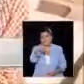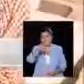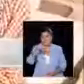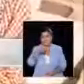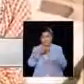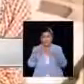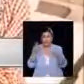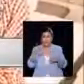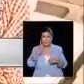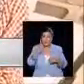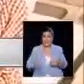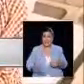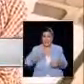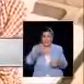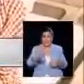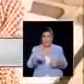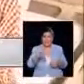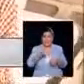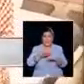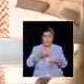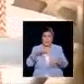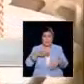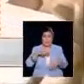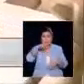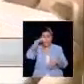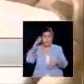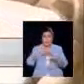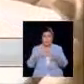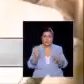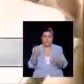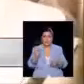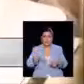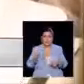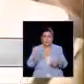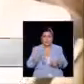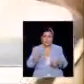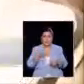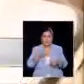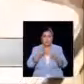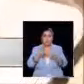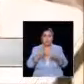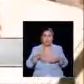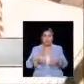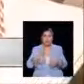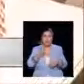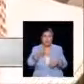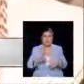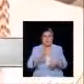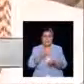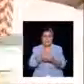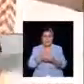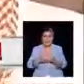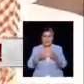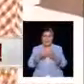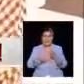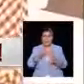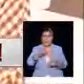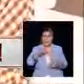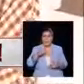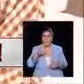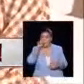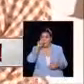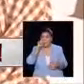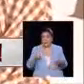Erdal mutluluğa ilk adımlarını atmak istediler ama talihsizlikler peşlerini bir türlü bırakmadı. İlk nikah tarihleri 13